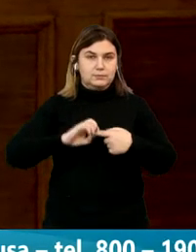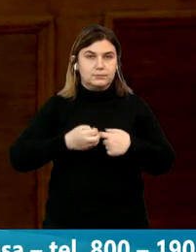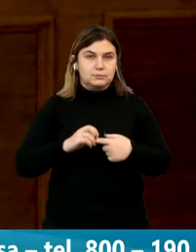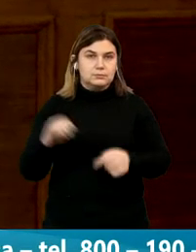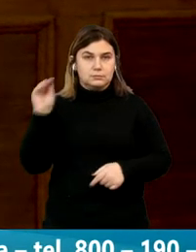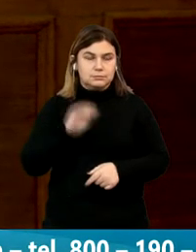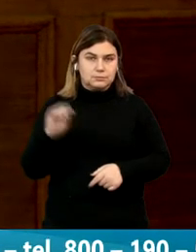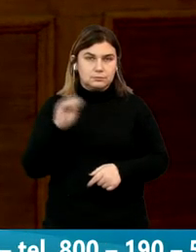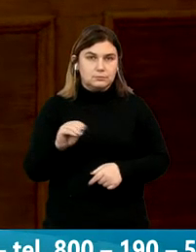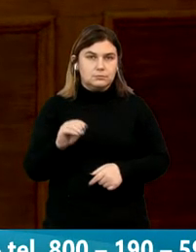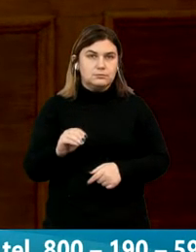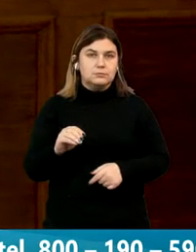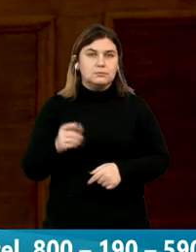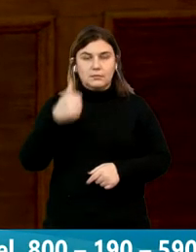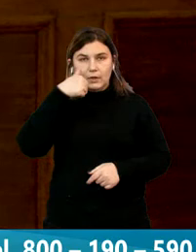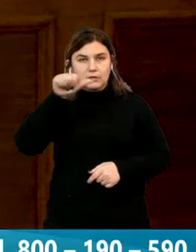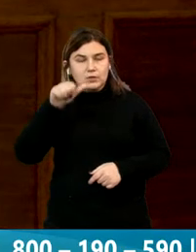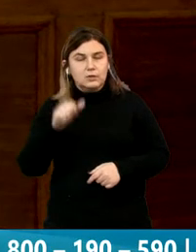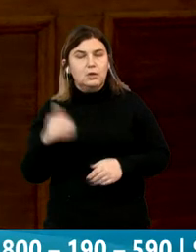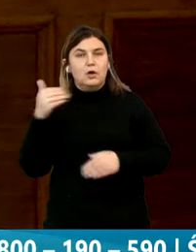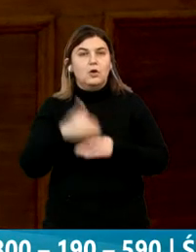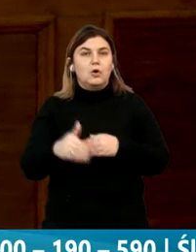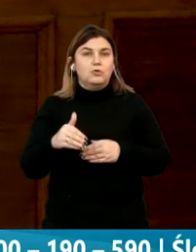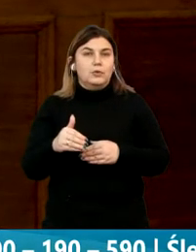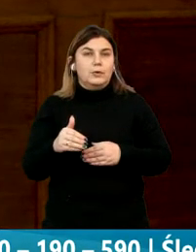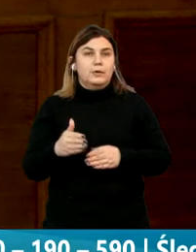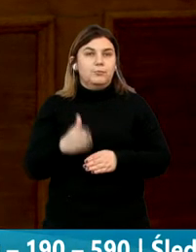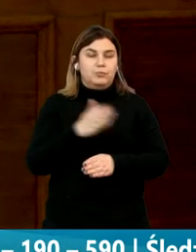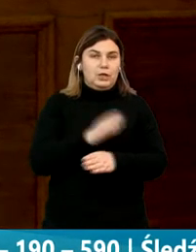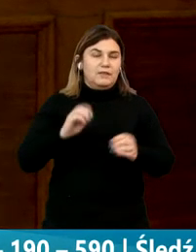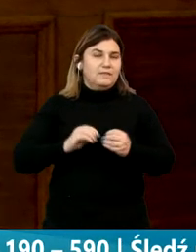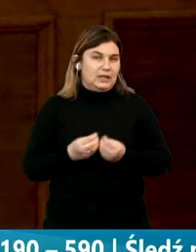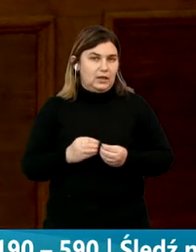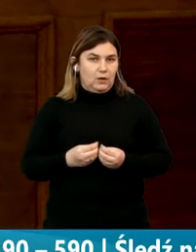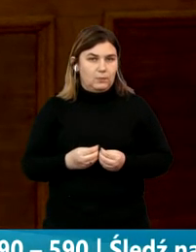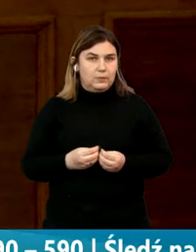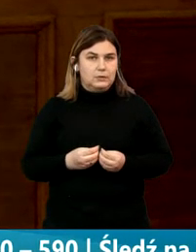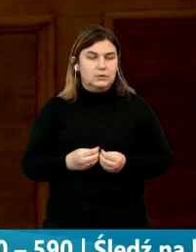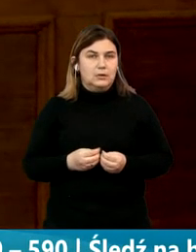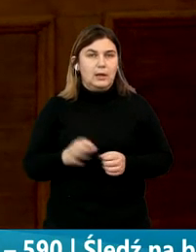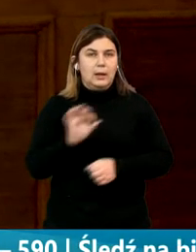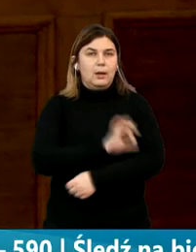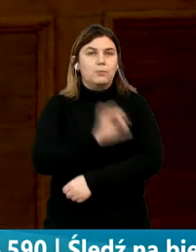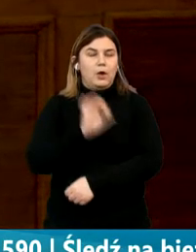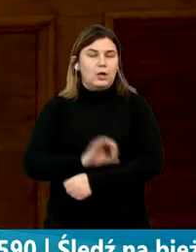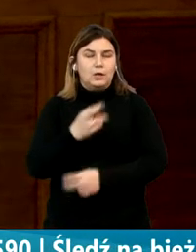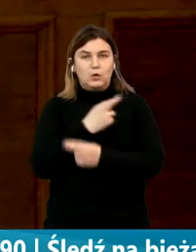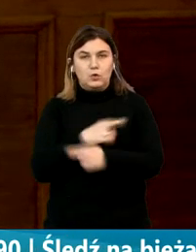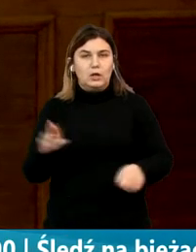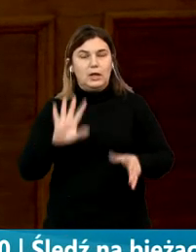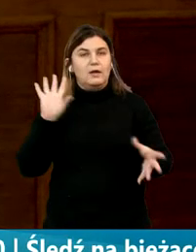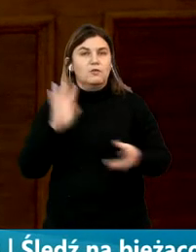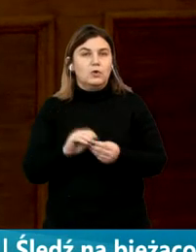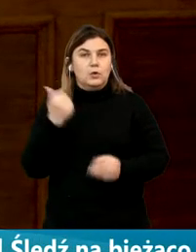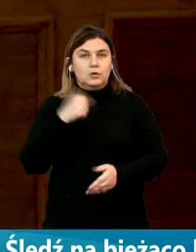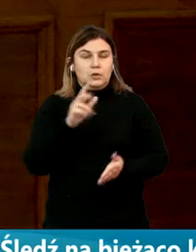jeszcze nieco ponad tydzień, kończymy przed samą Wigilią. Projekty są bardzo różne, w sumie jest ich